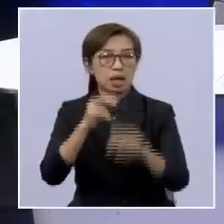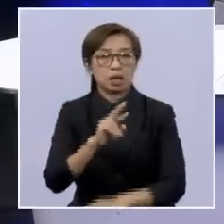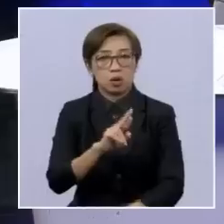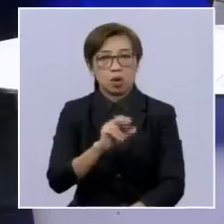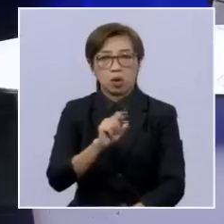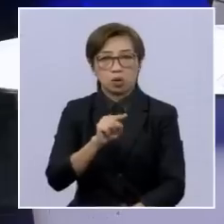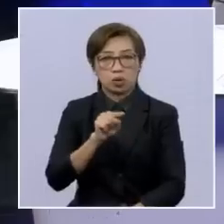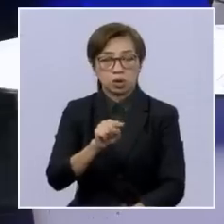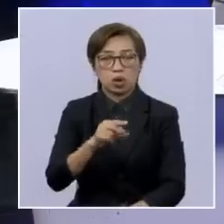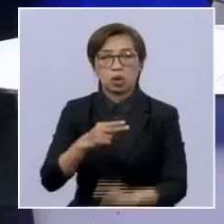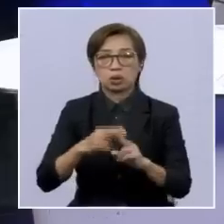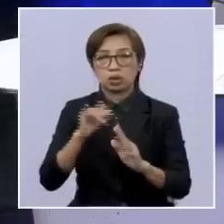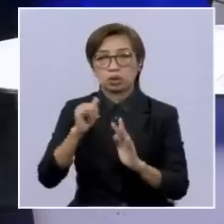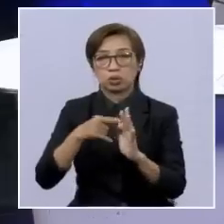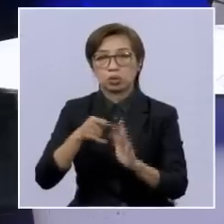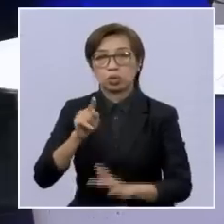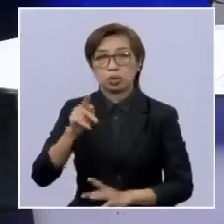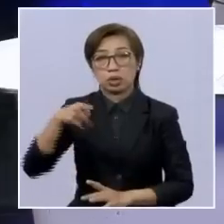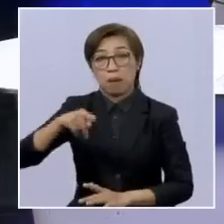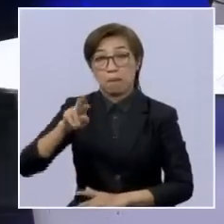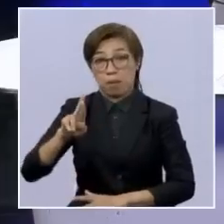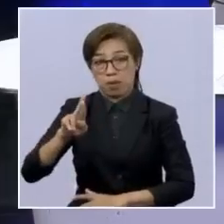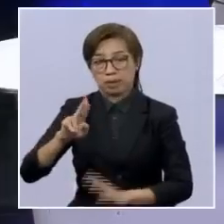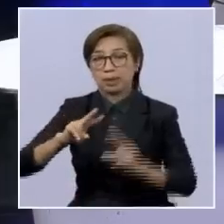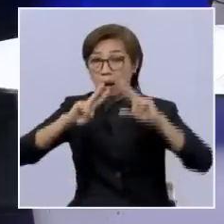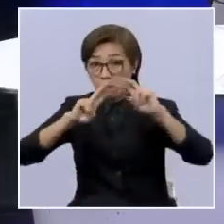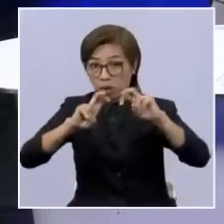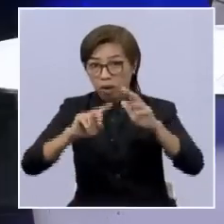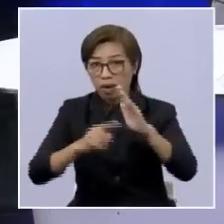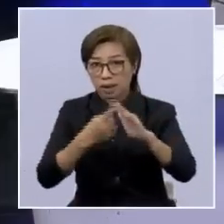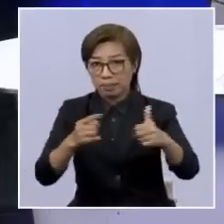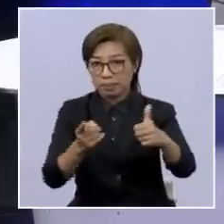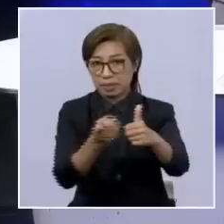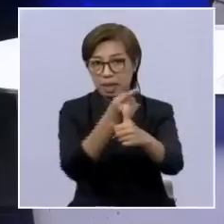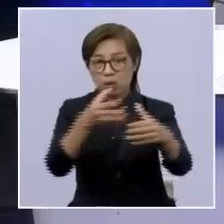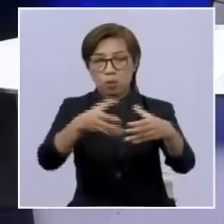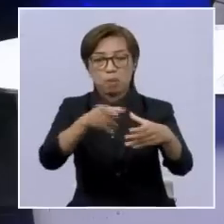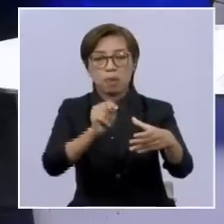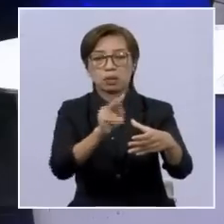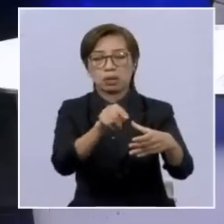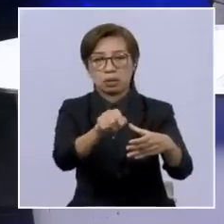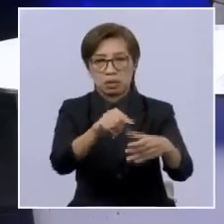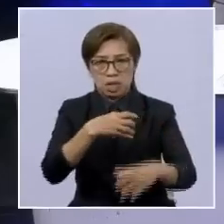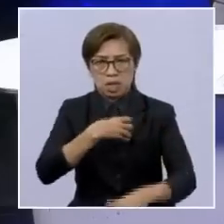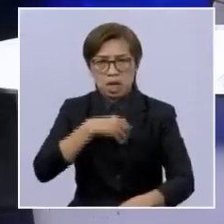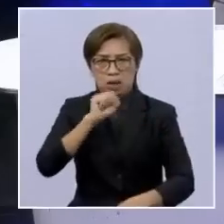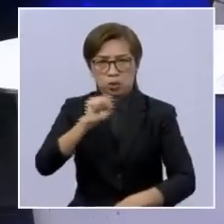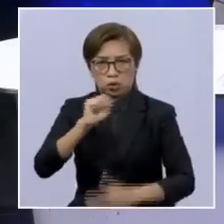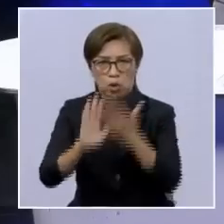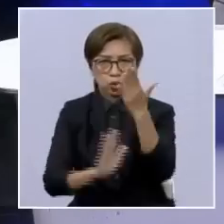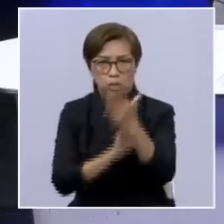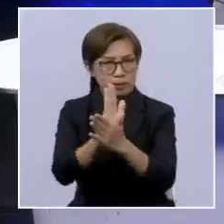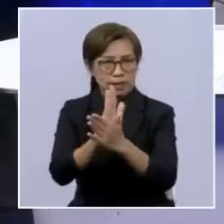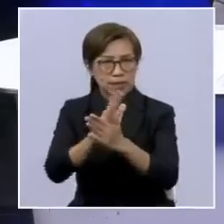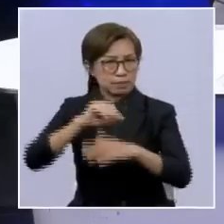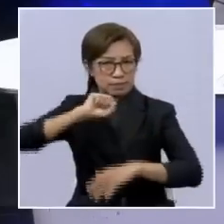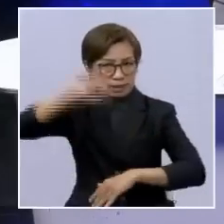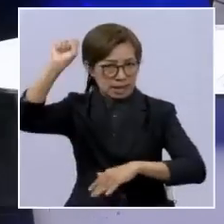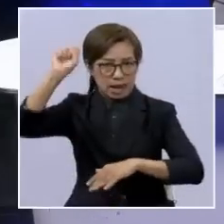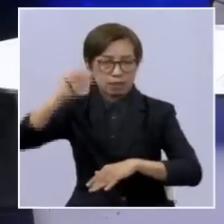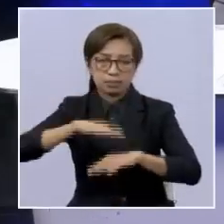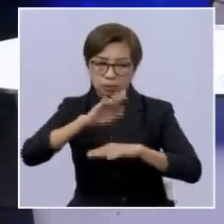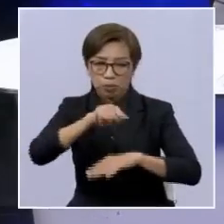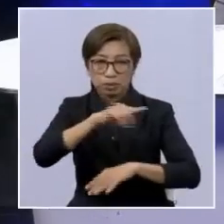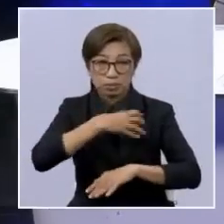ยุทธพรอิสระชัยนะครับมาเริ่มกันที่พรรคนี้ก่อนก็แล้วกันพรรคเพื่อไทยที่ต้องการจะแลนสไลด์วิเคราะห์ทั้งในแง่ของพ